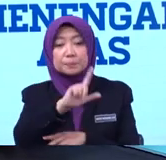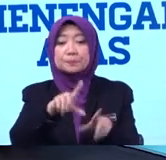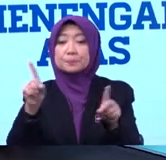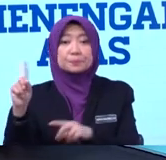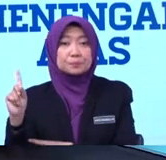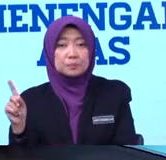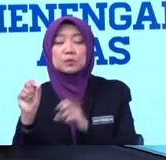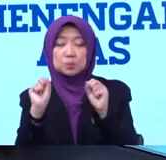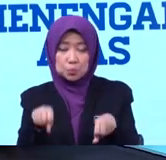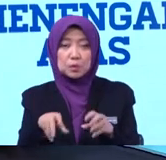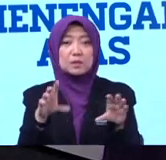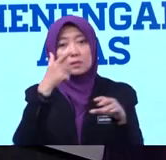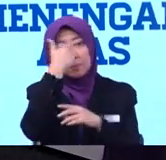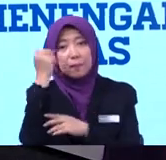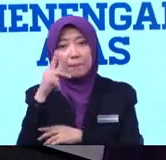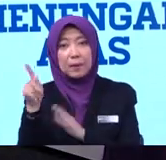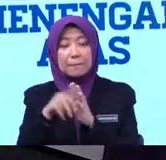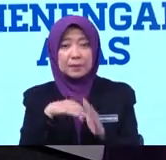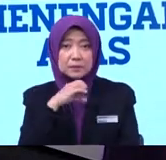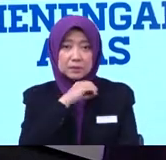pencemaran tanah juga